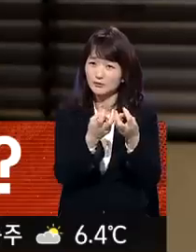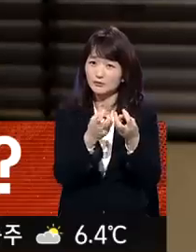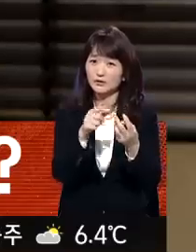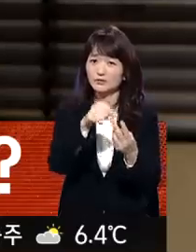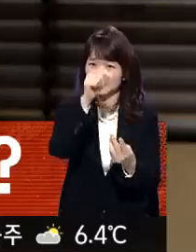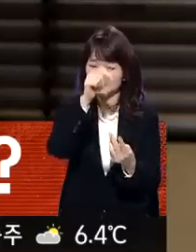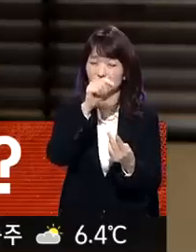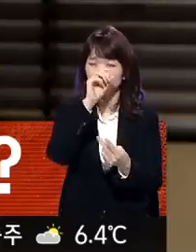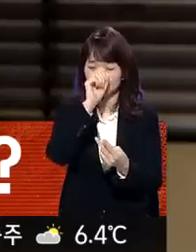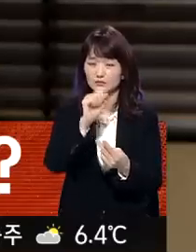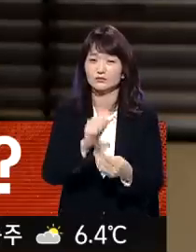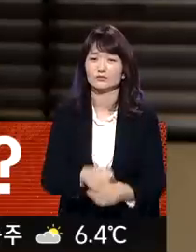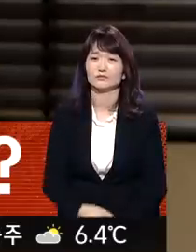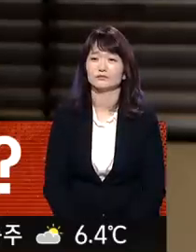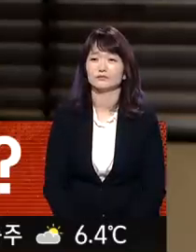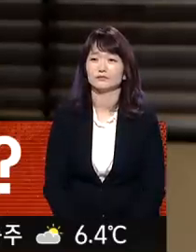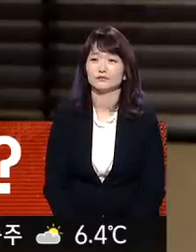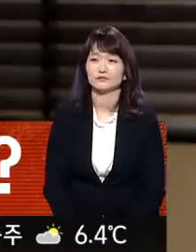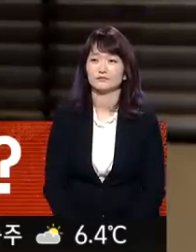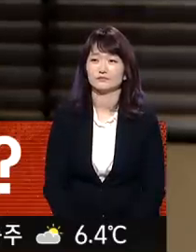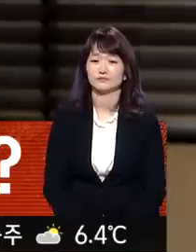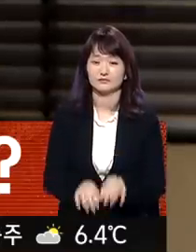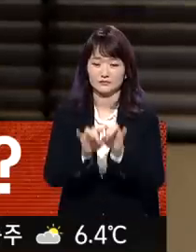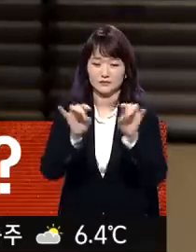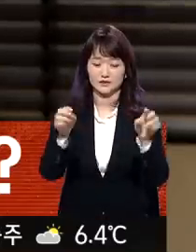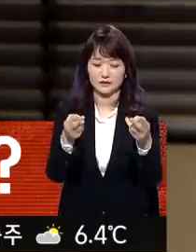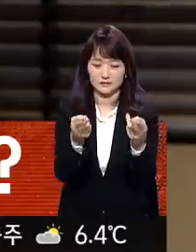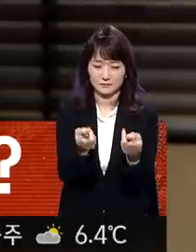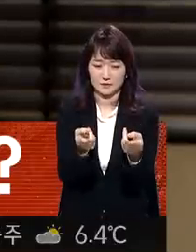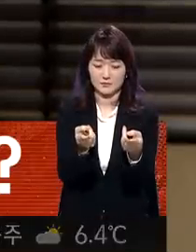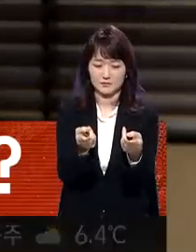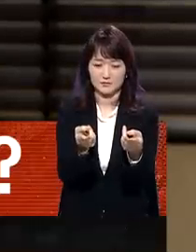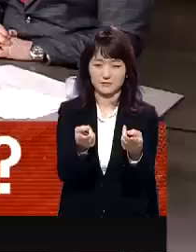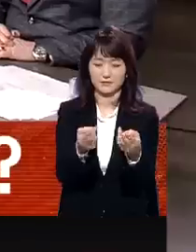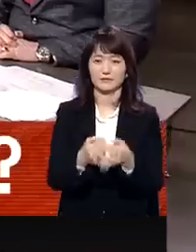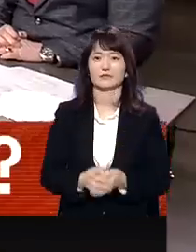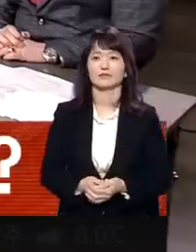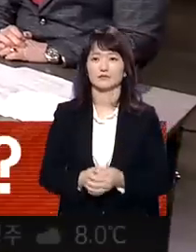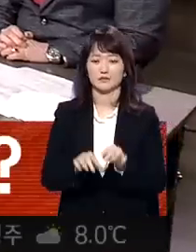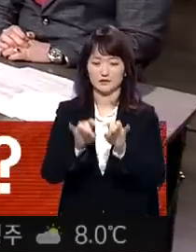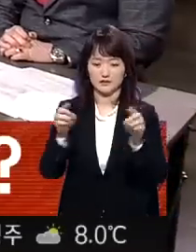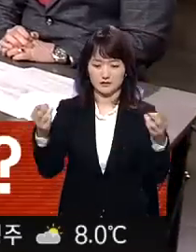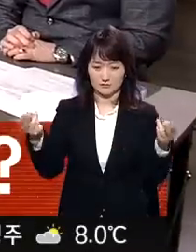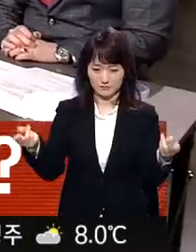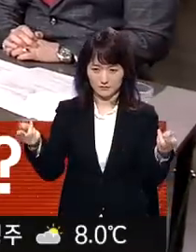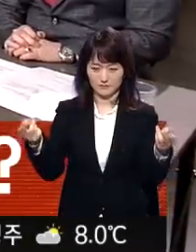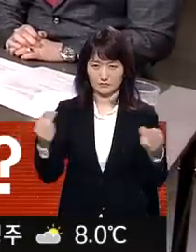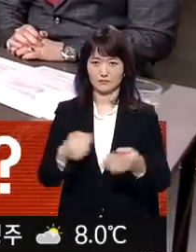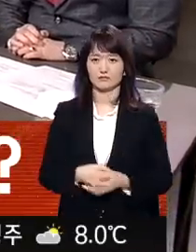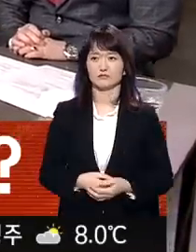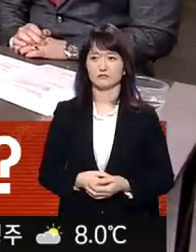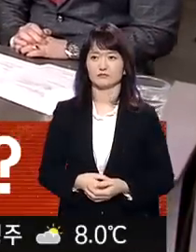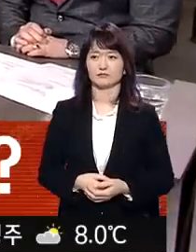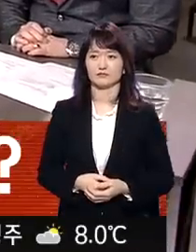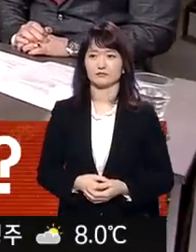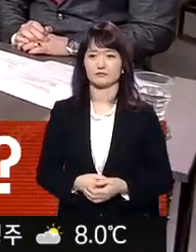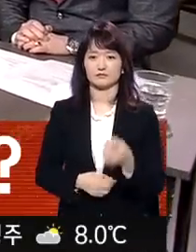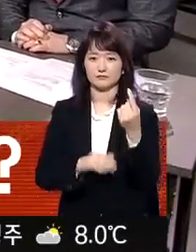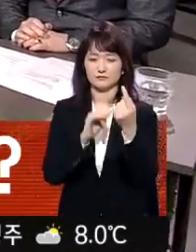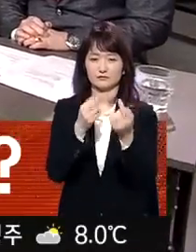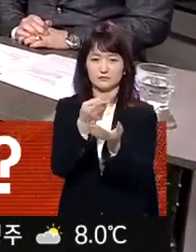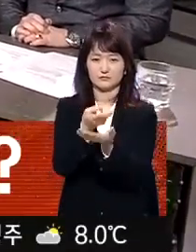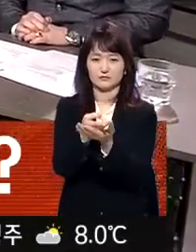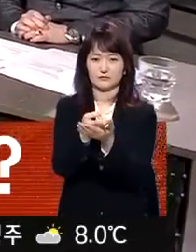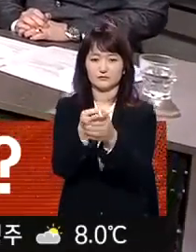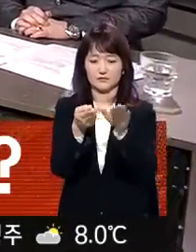택하는 방법도 있지 않을까 생각됩니다. 그러니까 싱글 침대로 한 방에서 자든가 아니면 각 방에서 자든가 아니면 한 명은 침대 한 명은